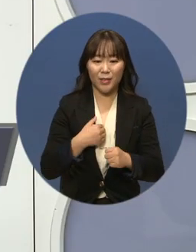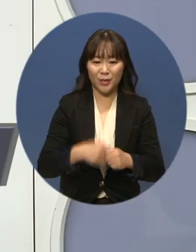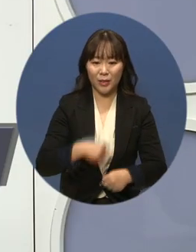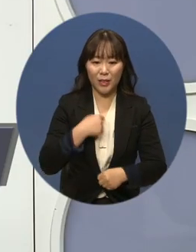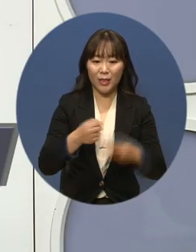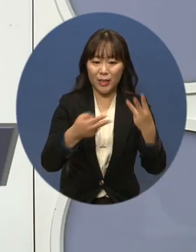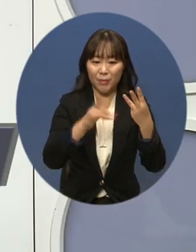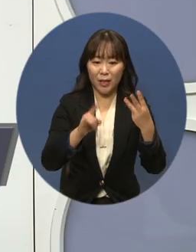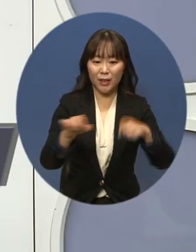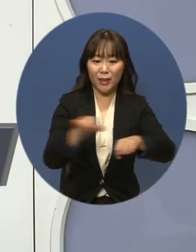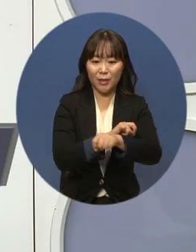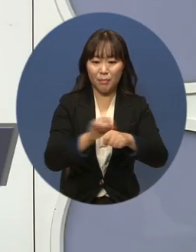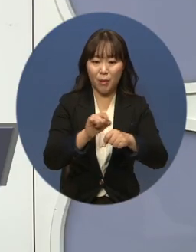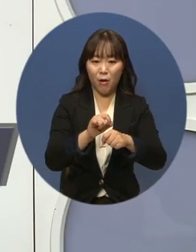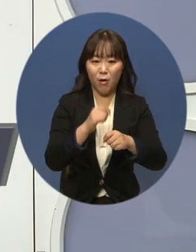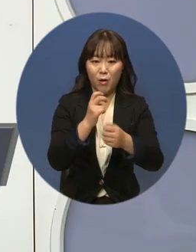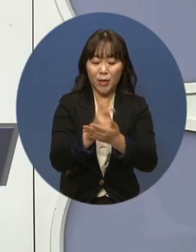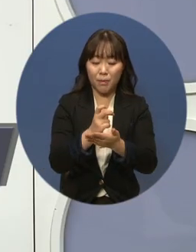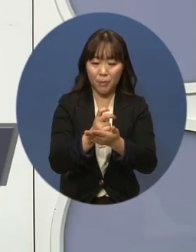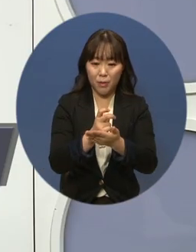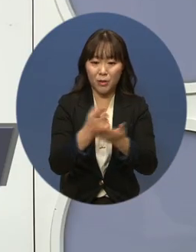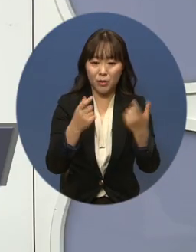3대 특별입법이라 해서